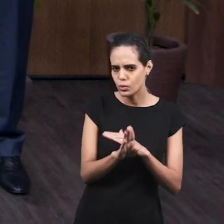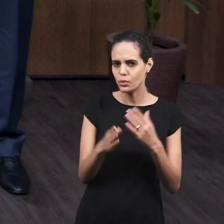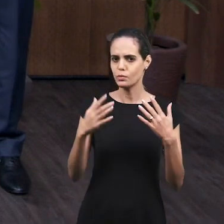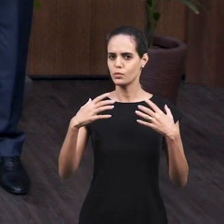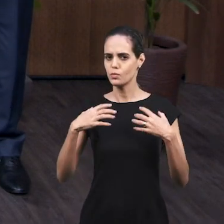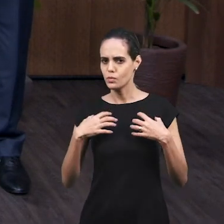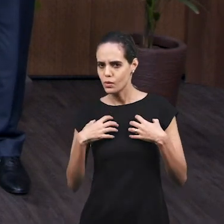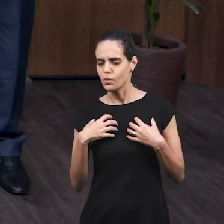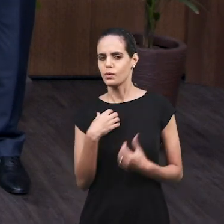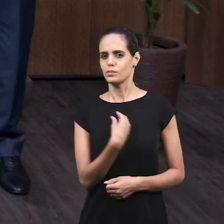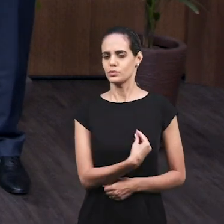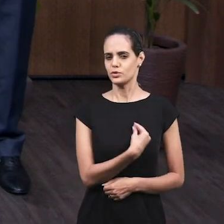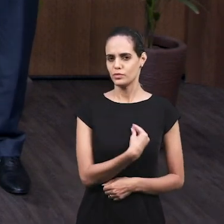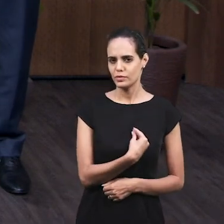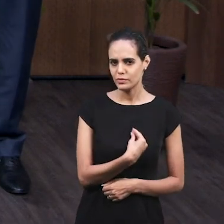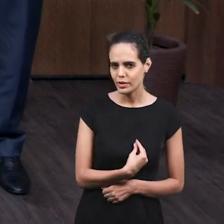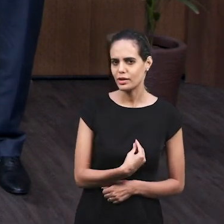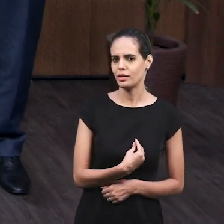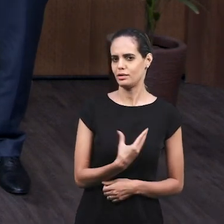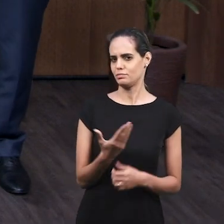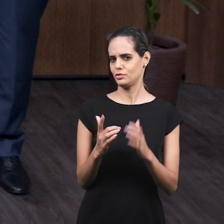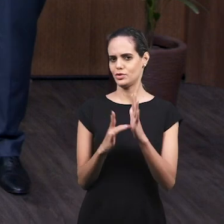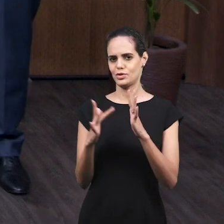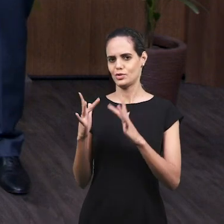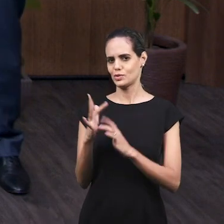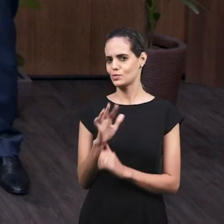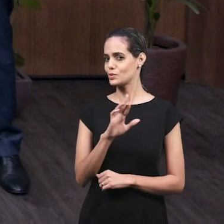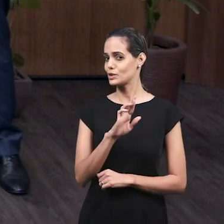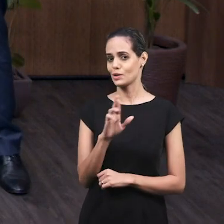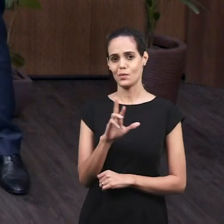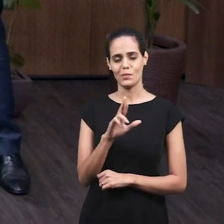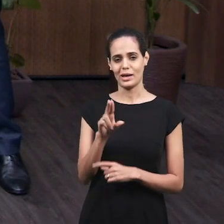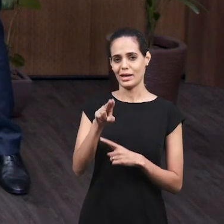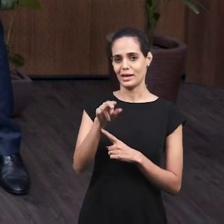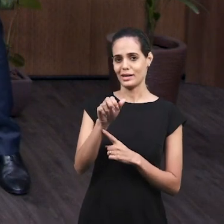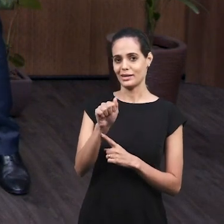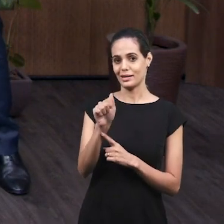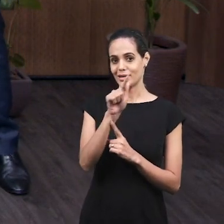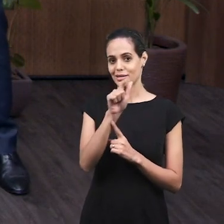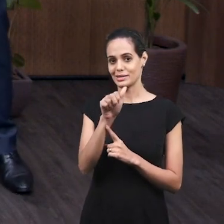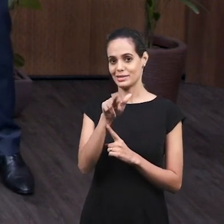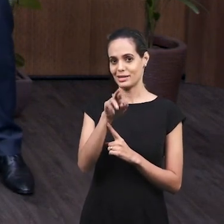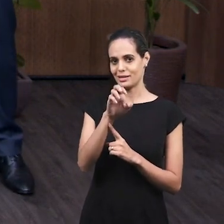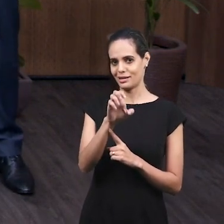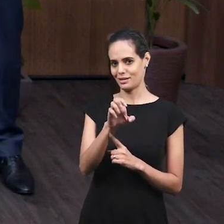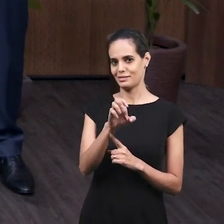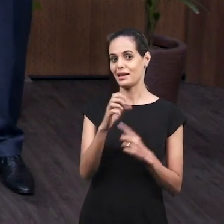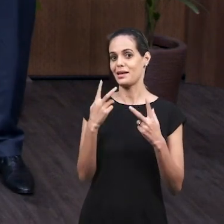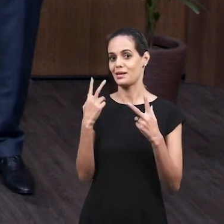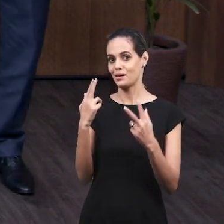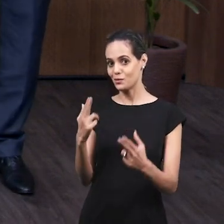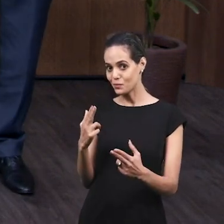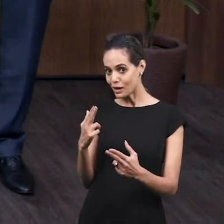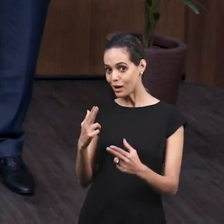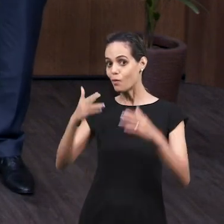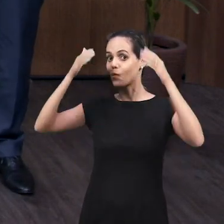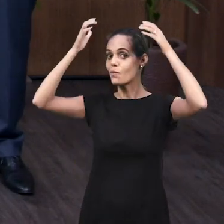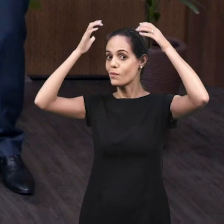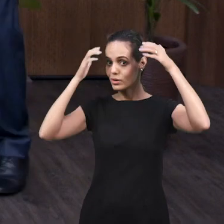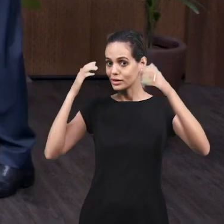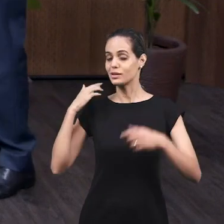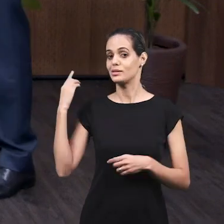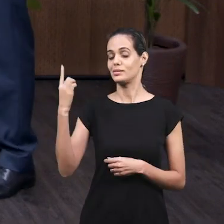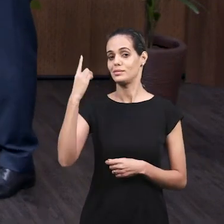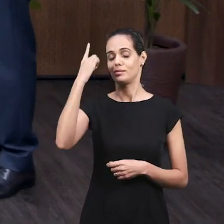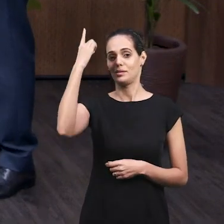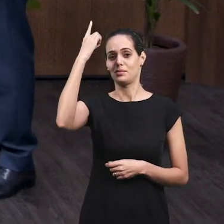les habitudes, la manière de vivre du Seigneur Jésus était de David. David, le roi, un homme, comme dit la parole.